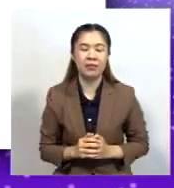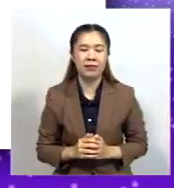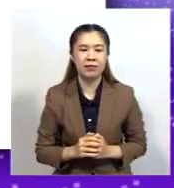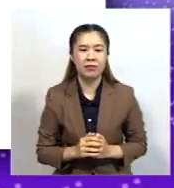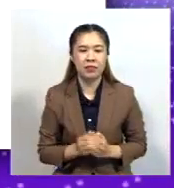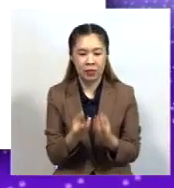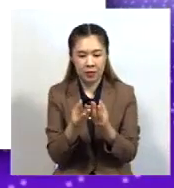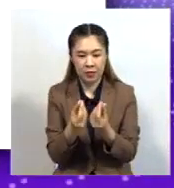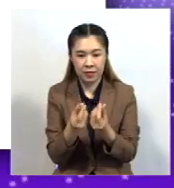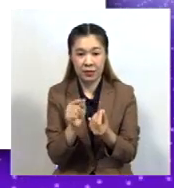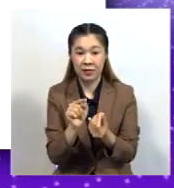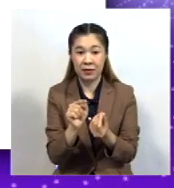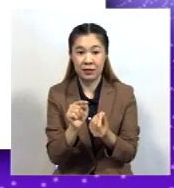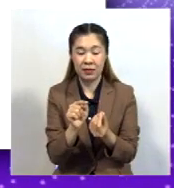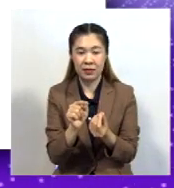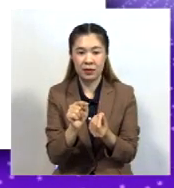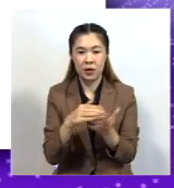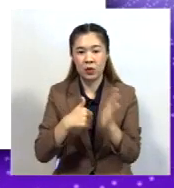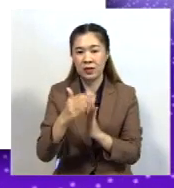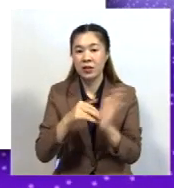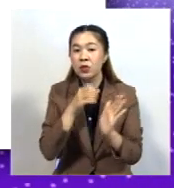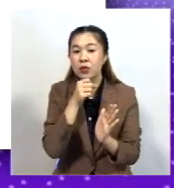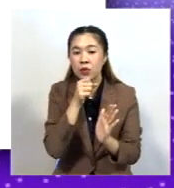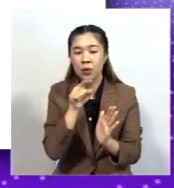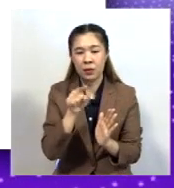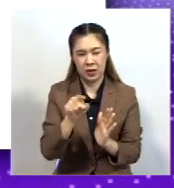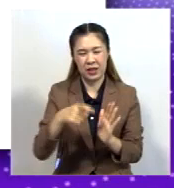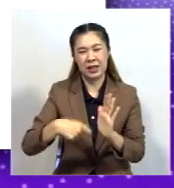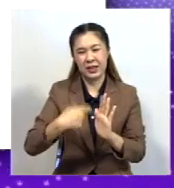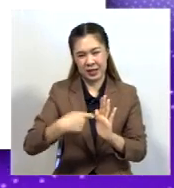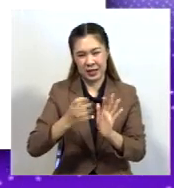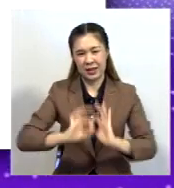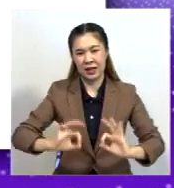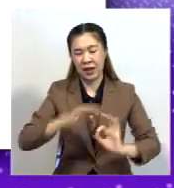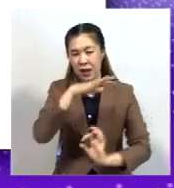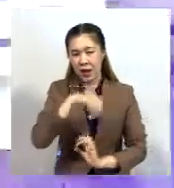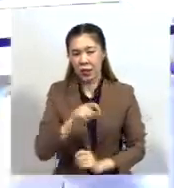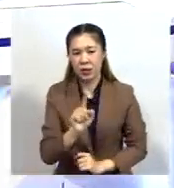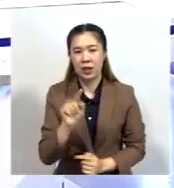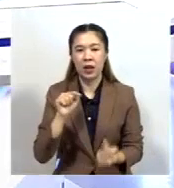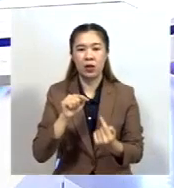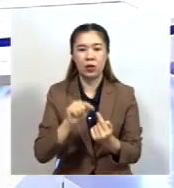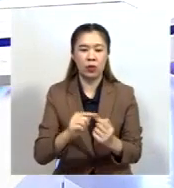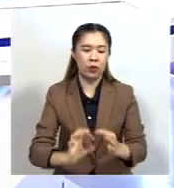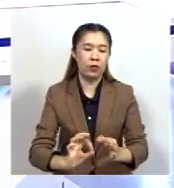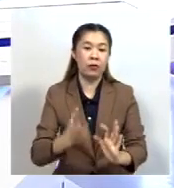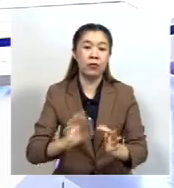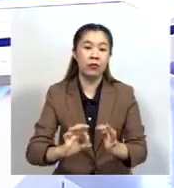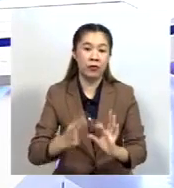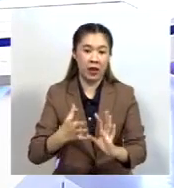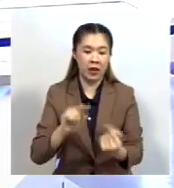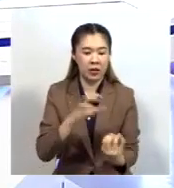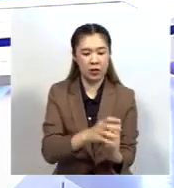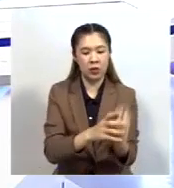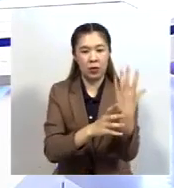ซึ่งเห็นพื้นที่สีส้มๆแบบนี้เนี่ยนะคะส่วนใหญ่แล้วเนี่ยก็จะเป็นสาเหตุหลักๆก็จะมาจากไม่ว่าจะเป็นเรื่องของไฟที่เข้าไปไหม้ในพื้น